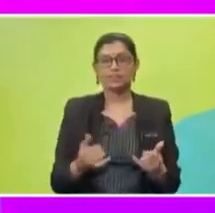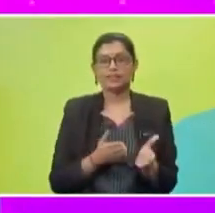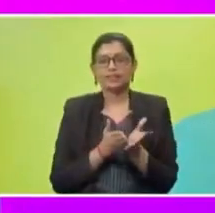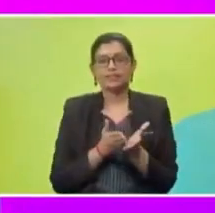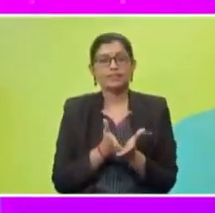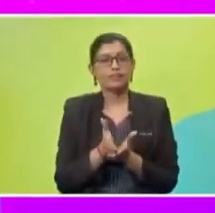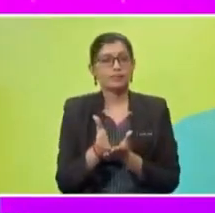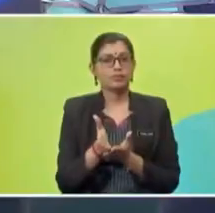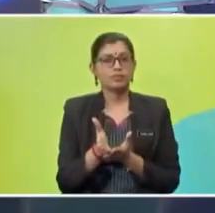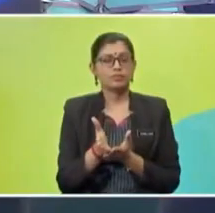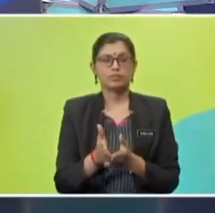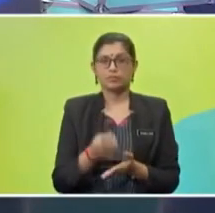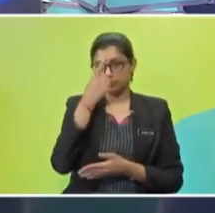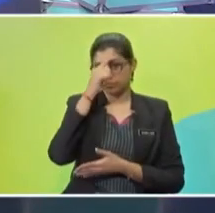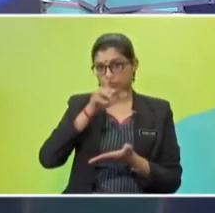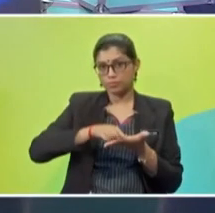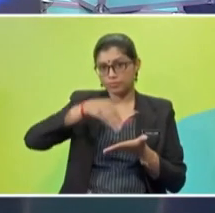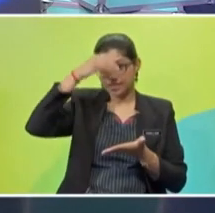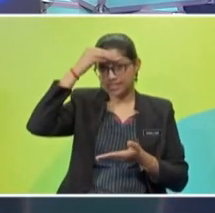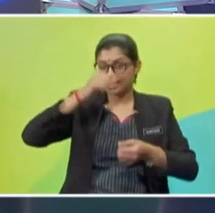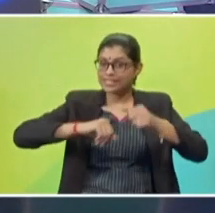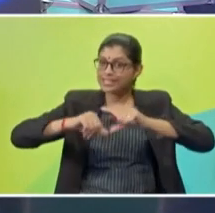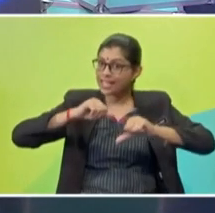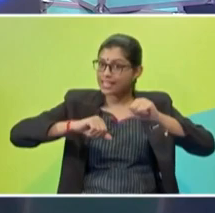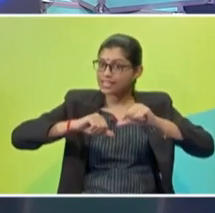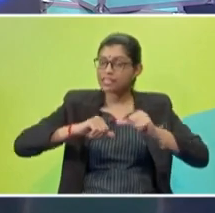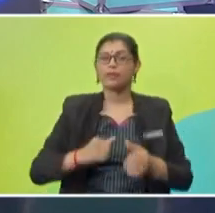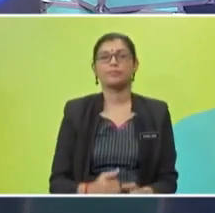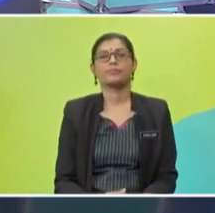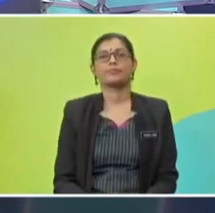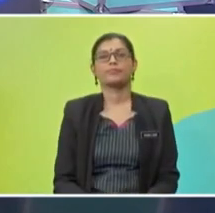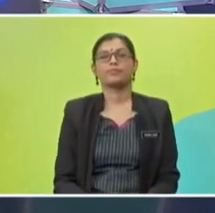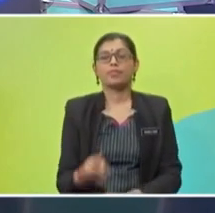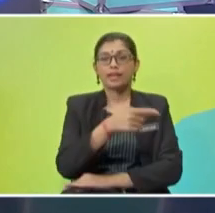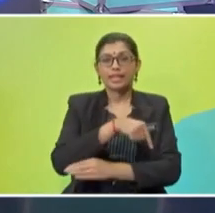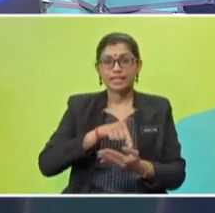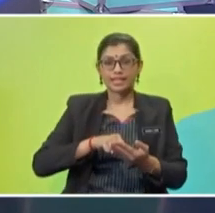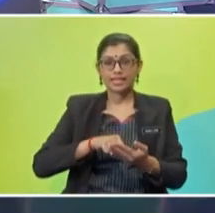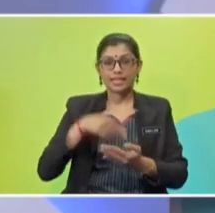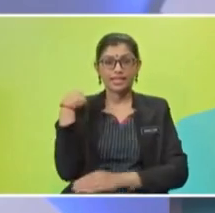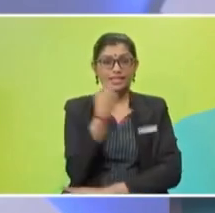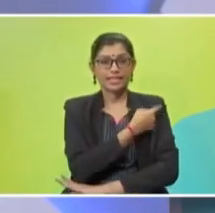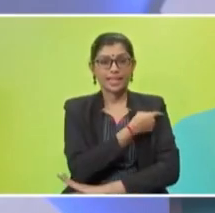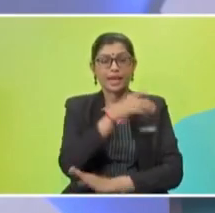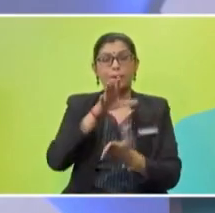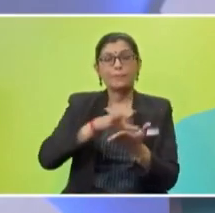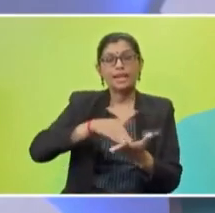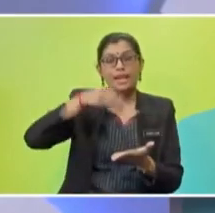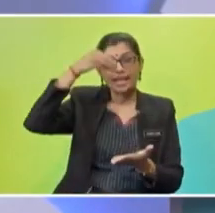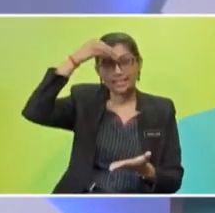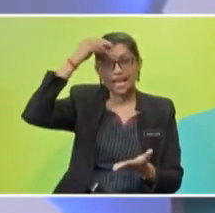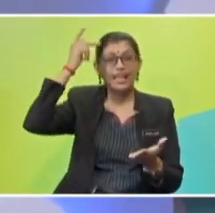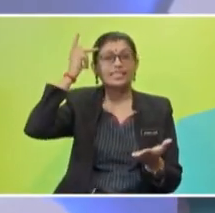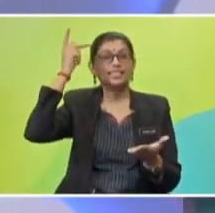segmen kali ini jadi seadanya Apalagi kita belajar ini ok hari ini kita enam belajar kenal